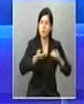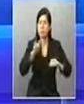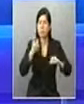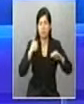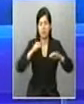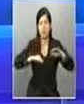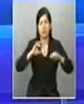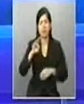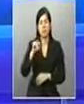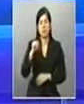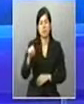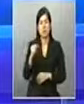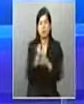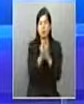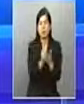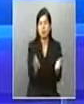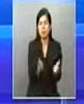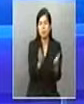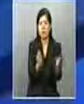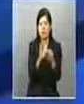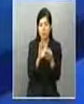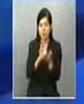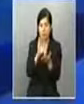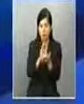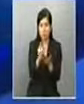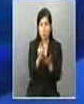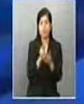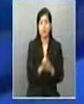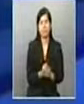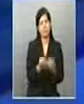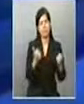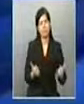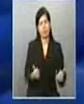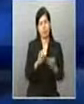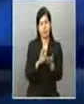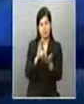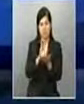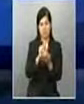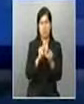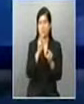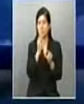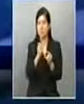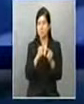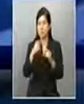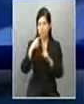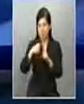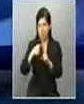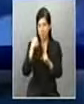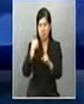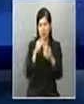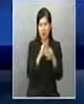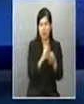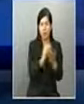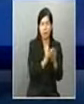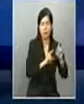จะหนุนภาคการลงทุนได้มากน้อยแค่ไหนคะ แน่นอนนะคะว่าบรรยากาศการลงทุนนั้นเป็นภาพเชิงบวกมากยิ่งขึ้นค่ะในการลงทุนทั้งตลาดหุ้น